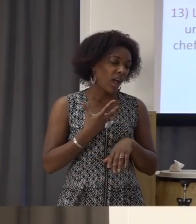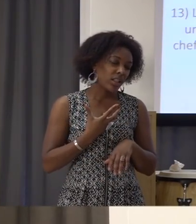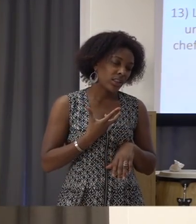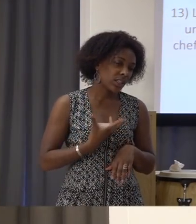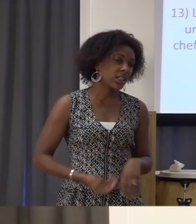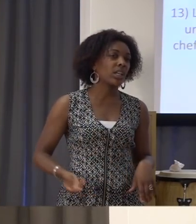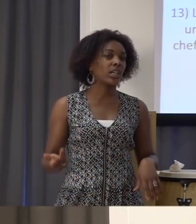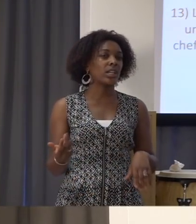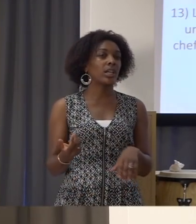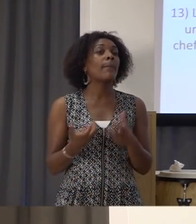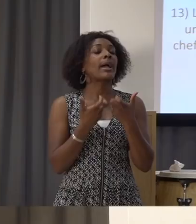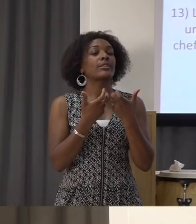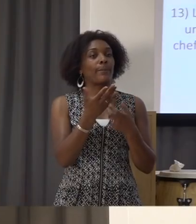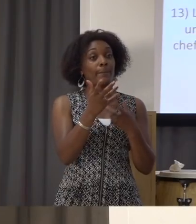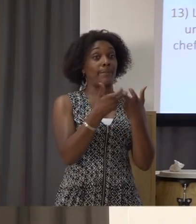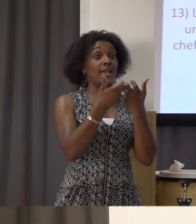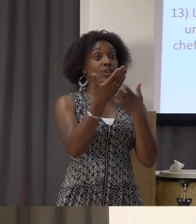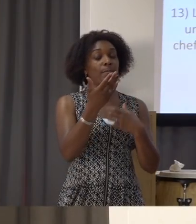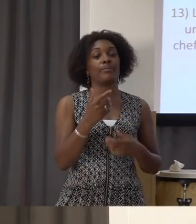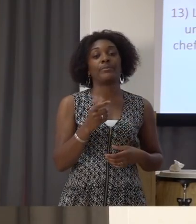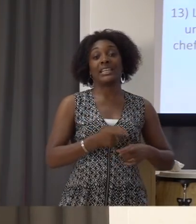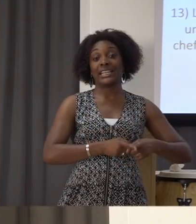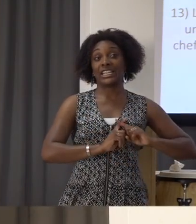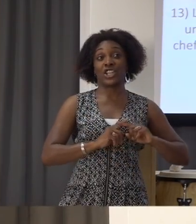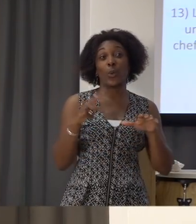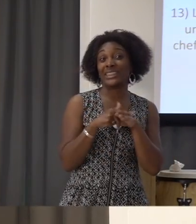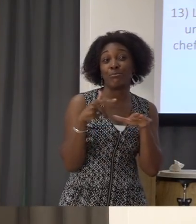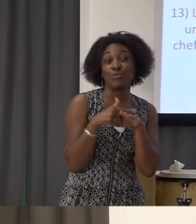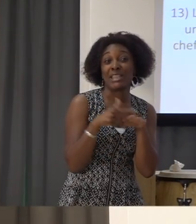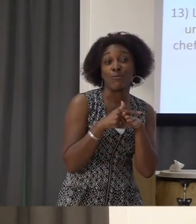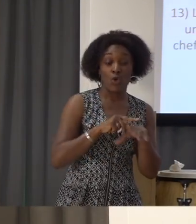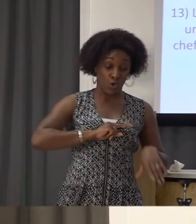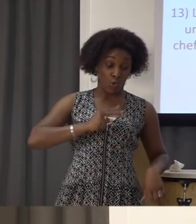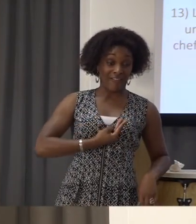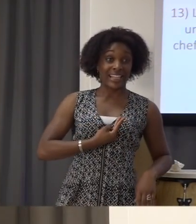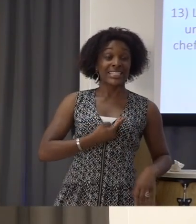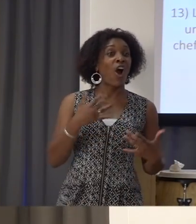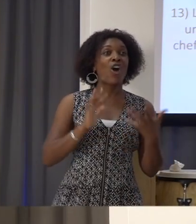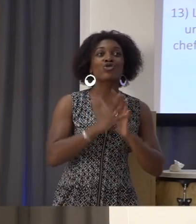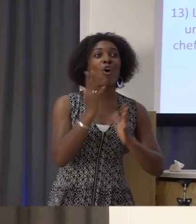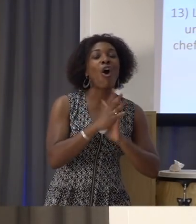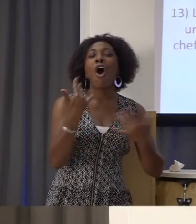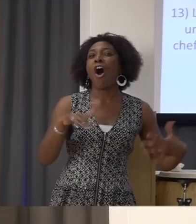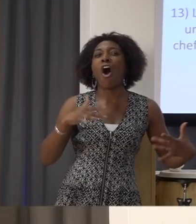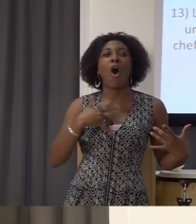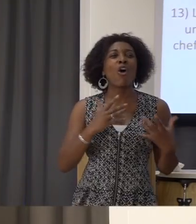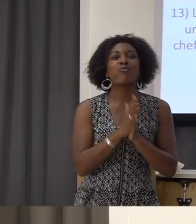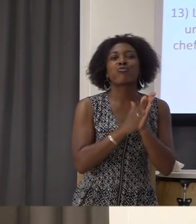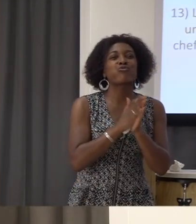un certain chrétien, au tout début de leur conversion, au tout début de leur foi, avait de zèle pour